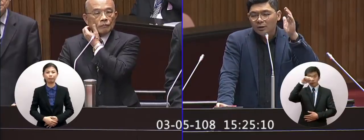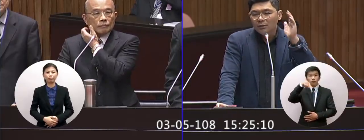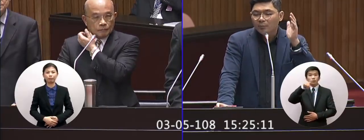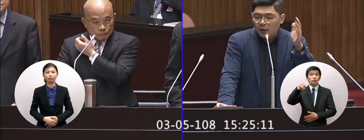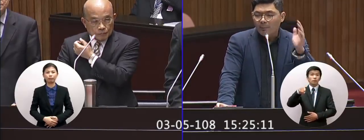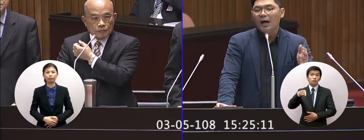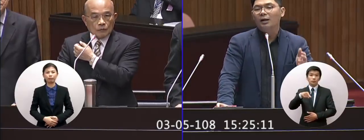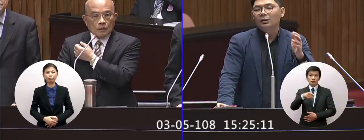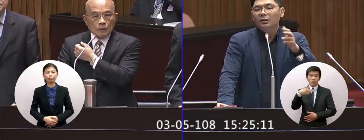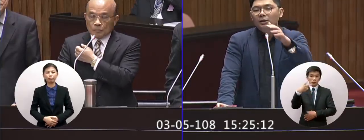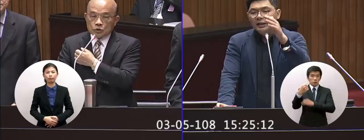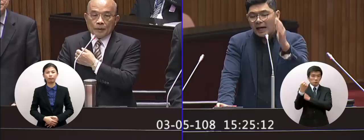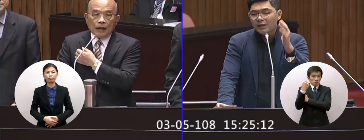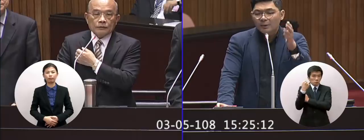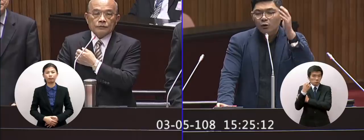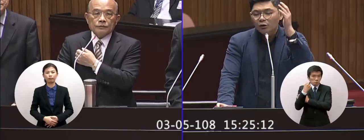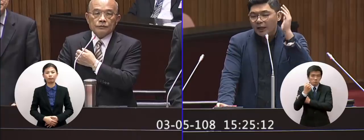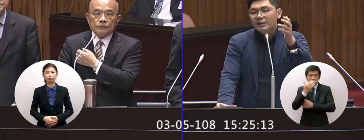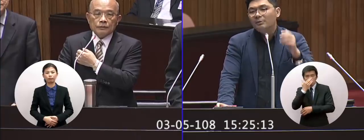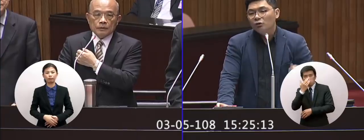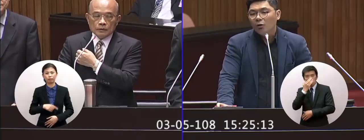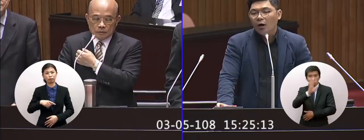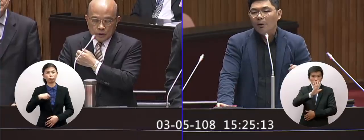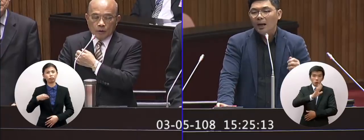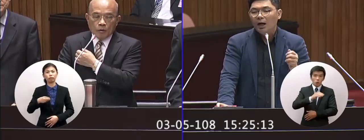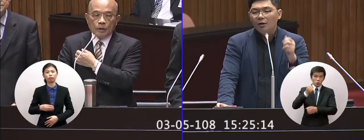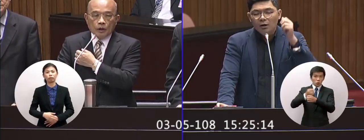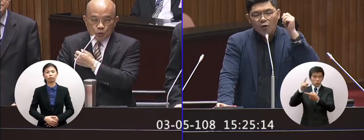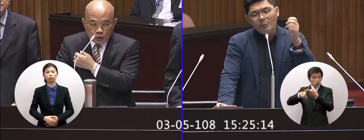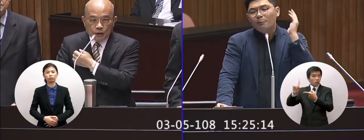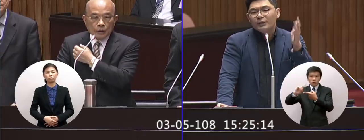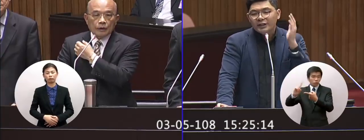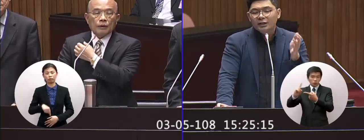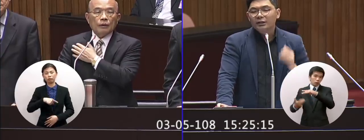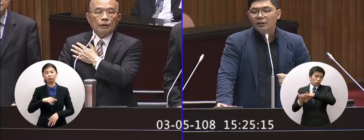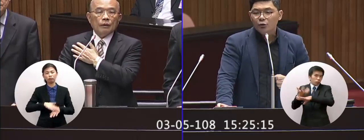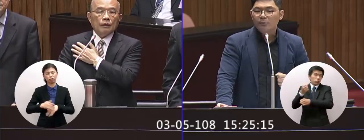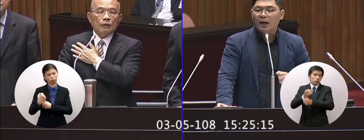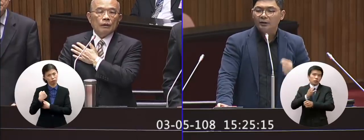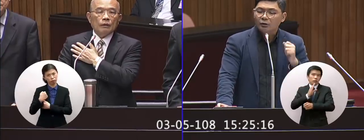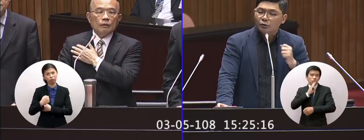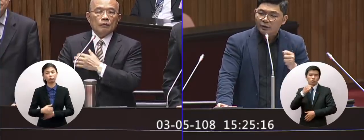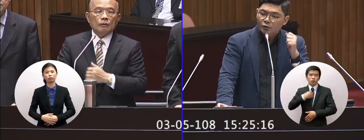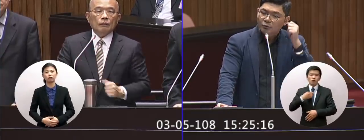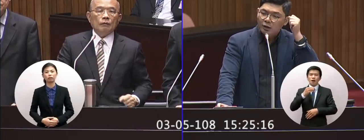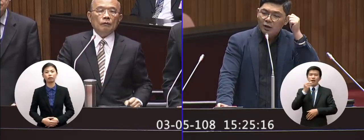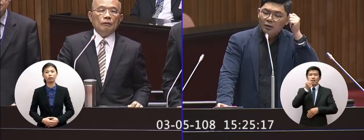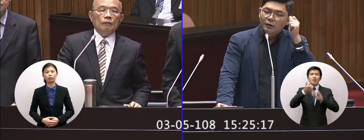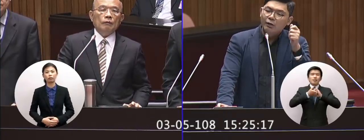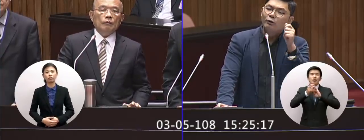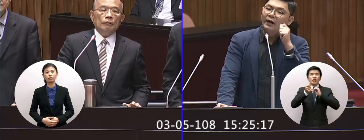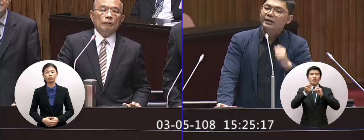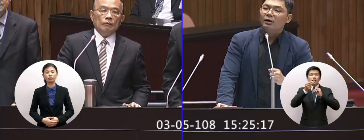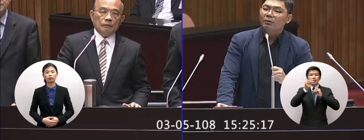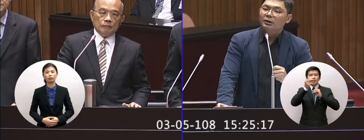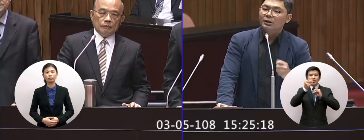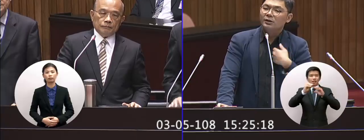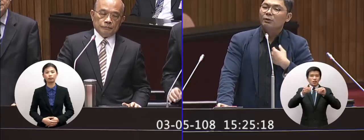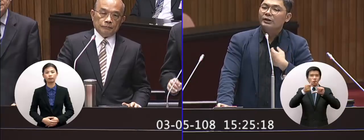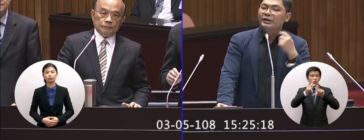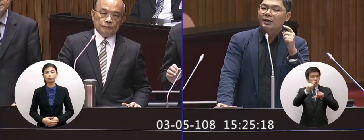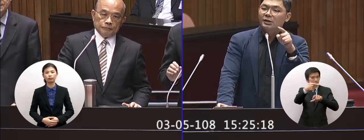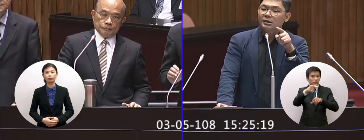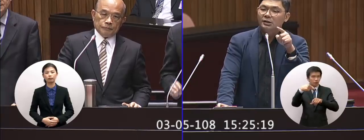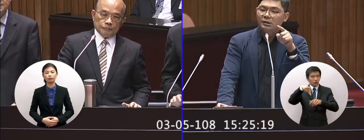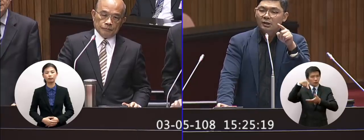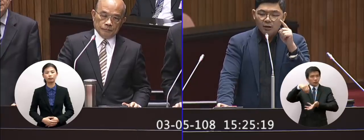分你不要怕。你该怎么做就该怎么做，好不好？ 我们会努力， 我们就不是特定地区嘛。你要去反映这个问题，